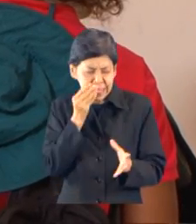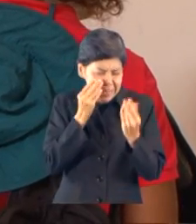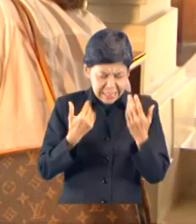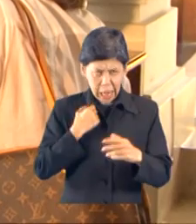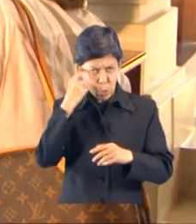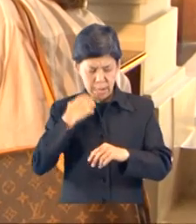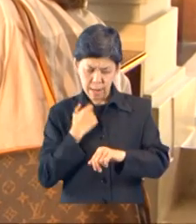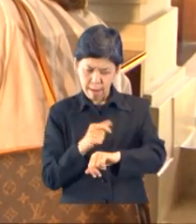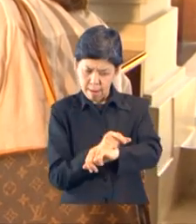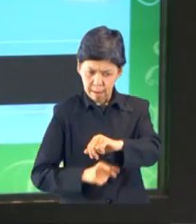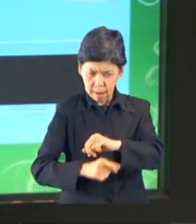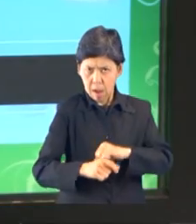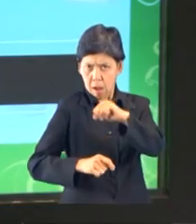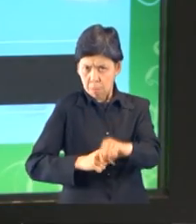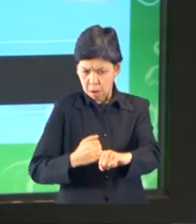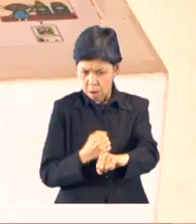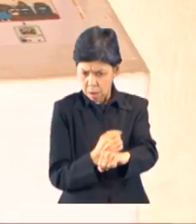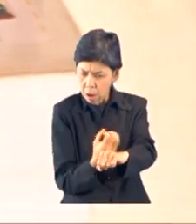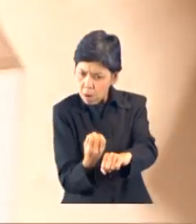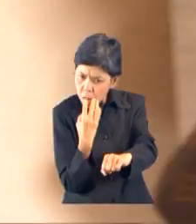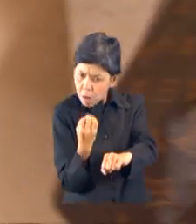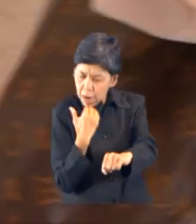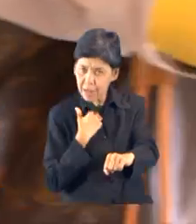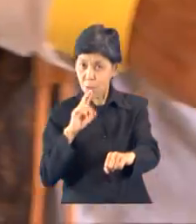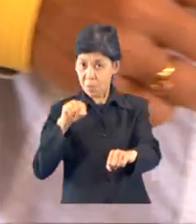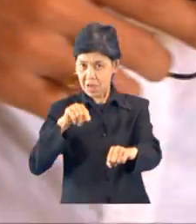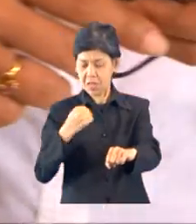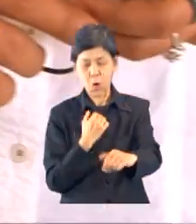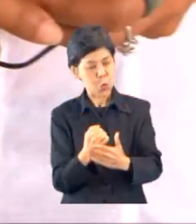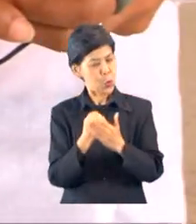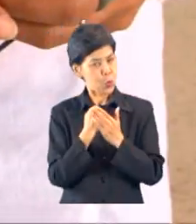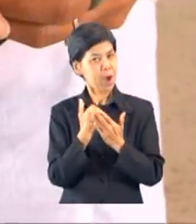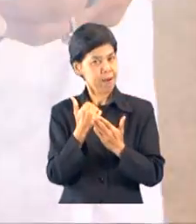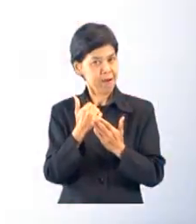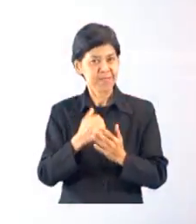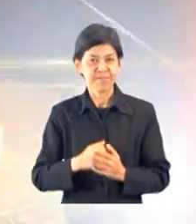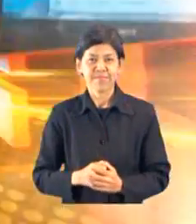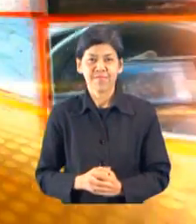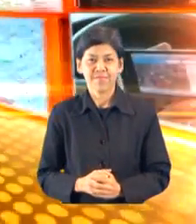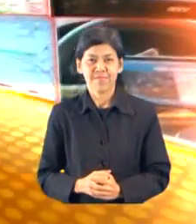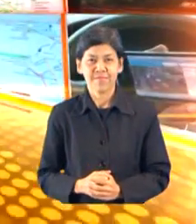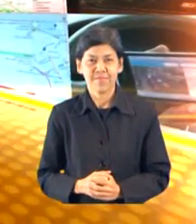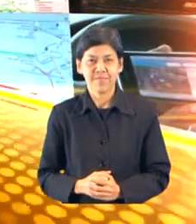ไม่สามารถเรียนรู้หรือว่ารู้เรื่องราวเกี่ยวกับการจัดแสดงของเราได้เพราะฉะนั้นระบบนี้มันก็ช่วยเราได